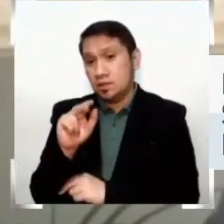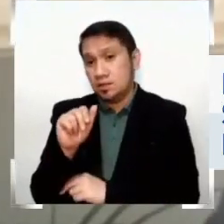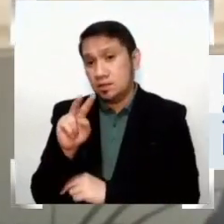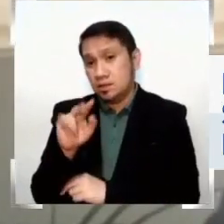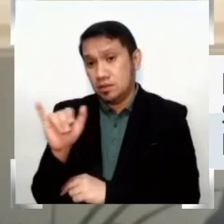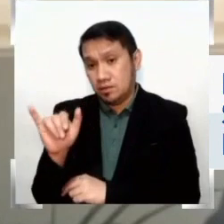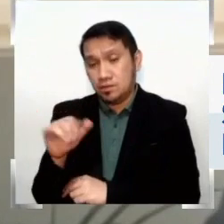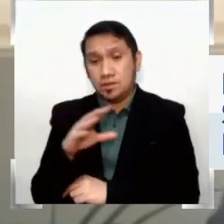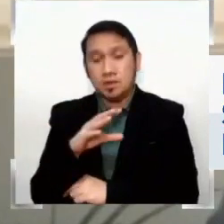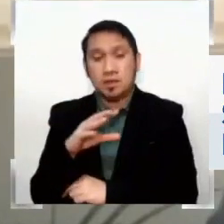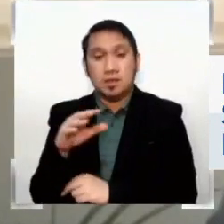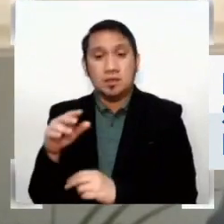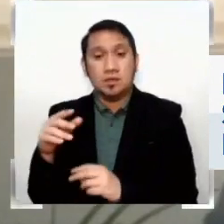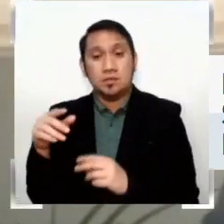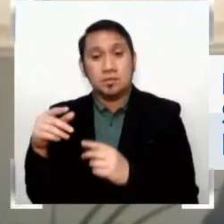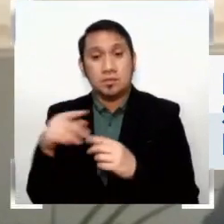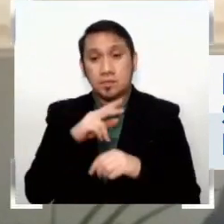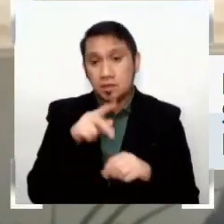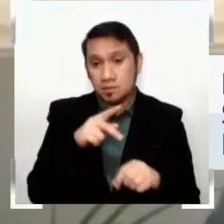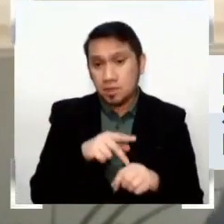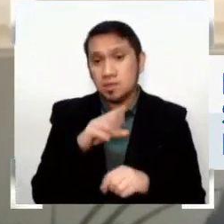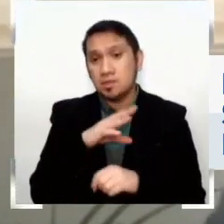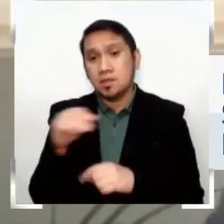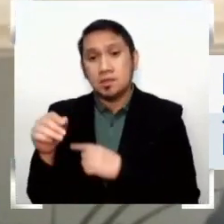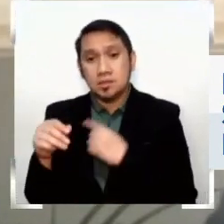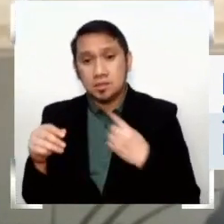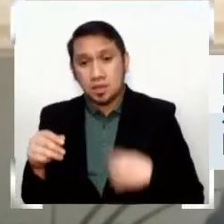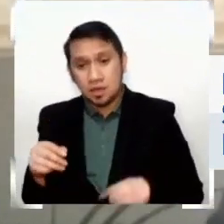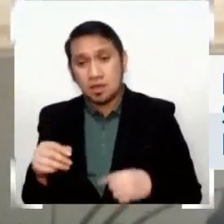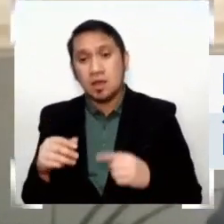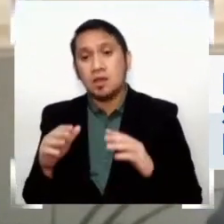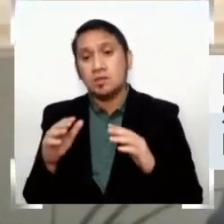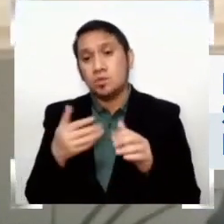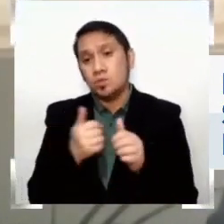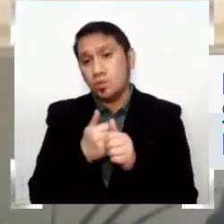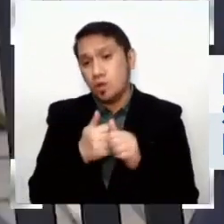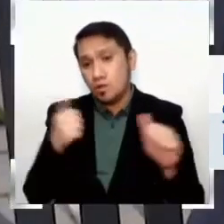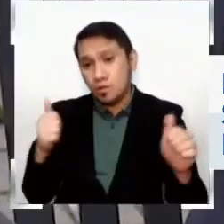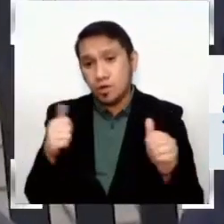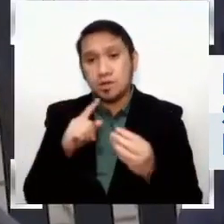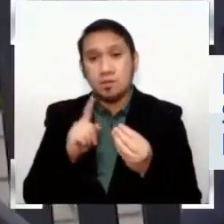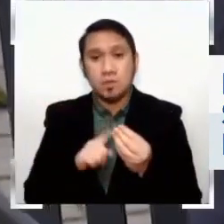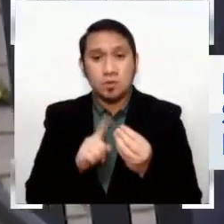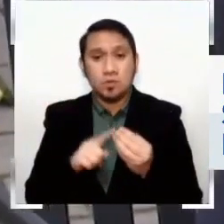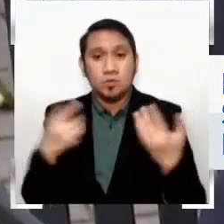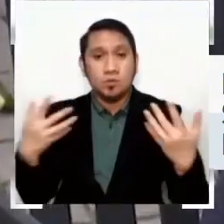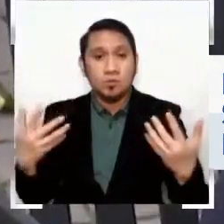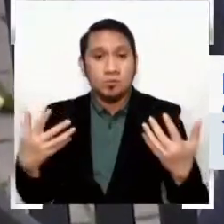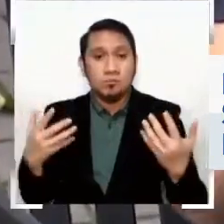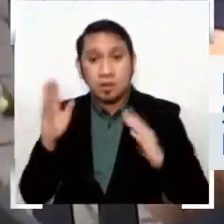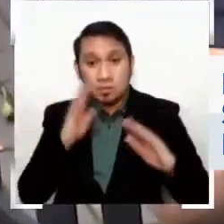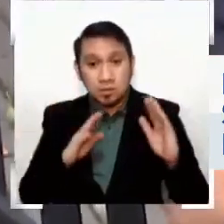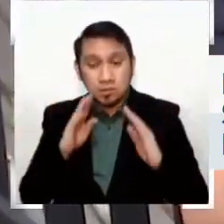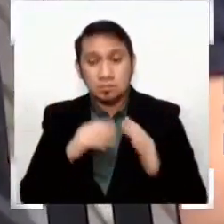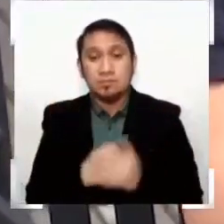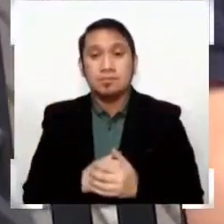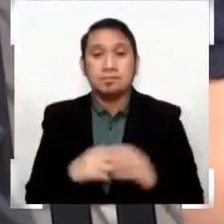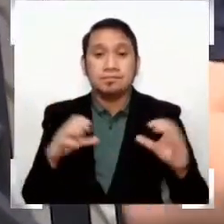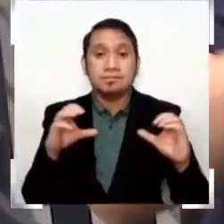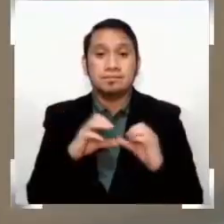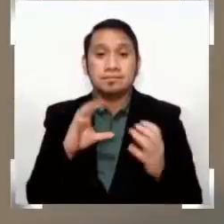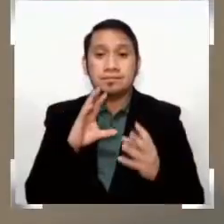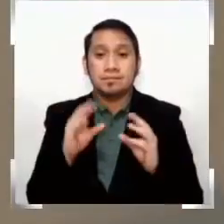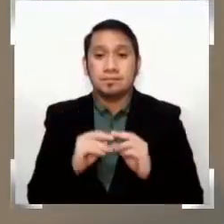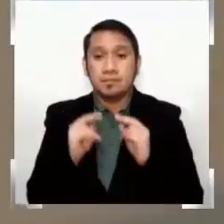contacts in order to avoid any untoward incidents on the grounds. Para sa GMA Integrated News, Maki